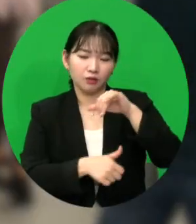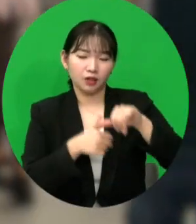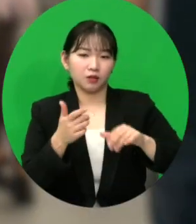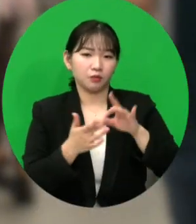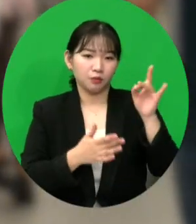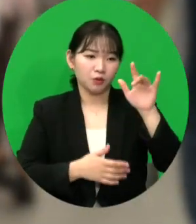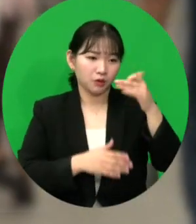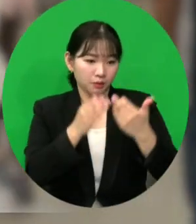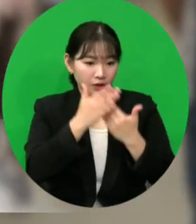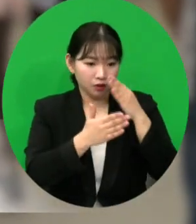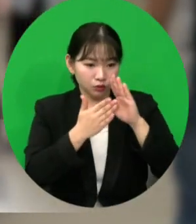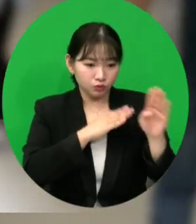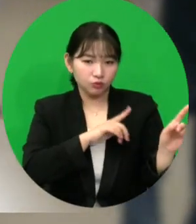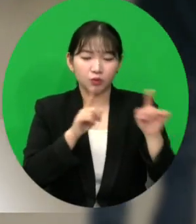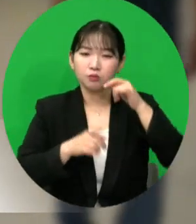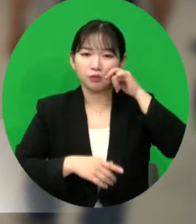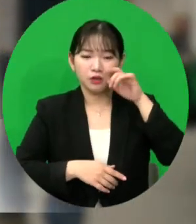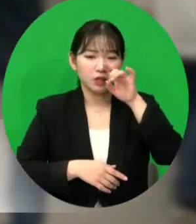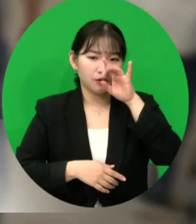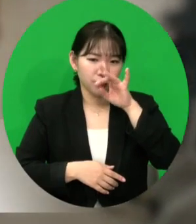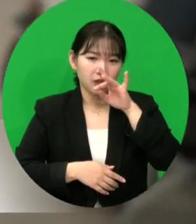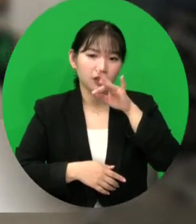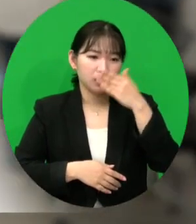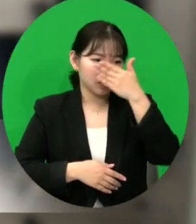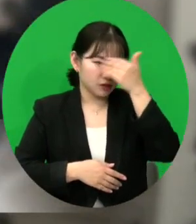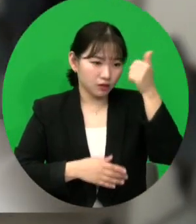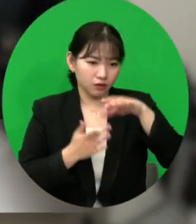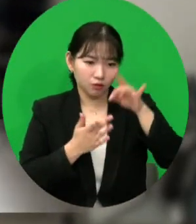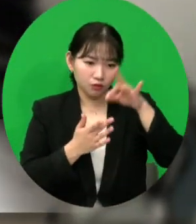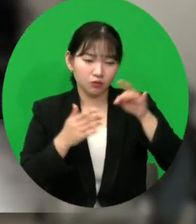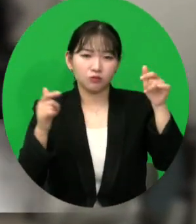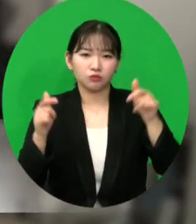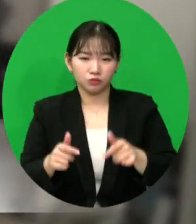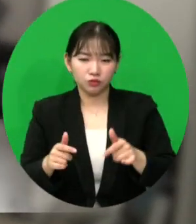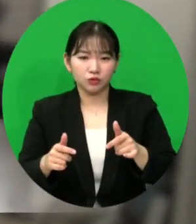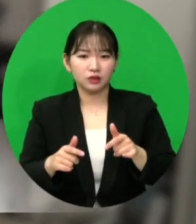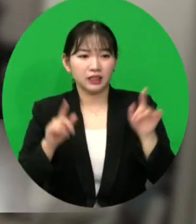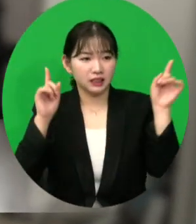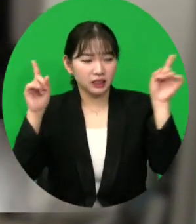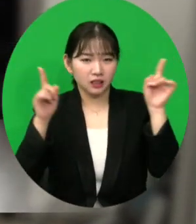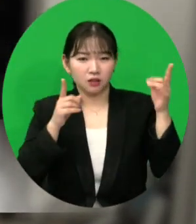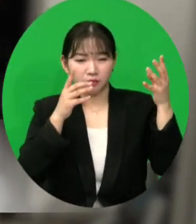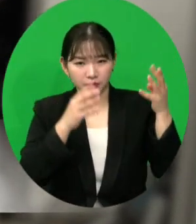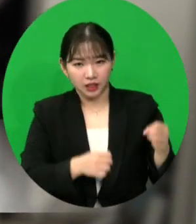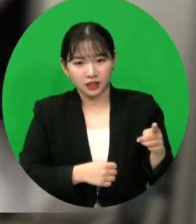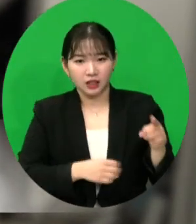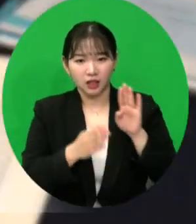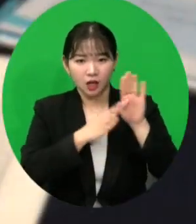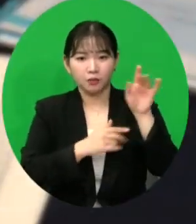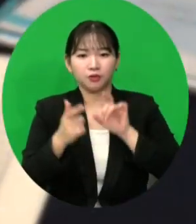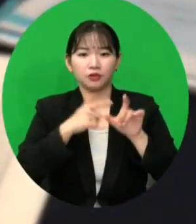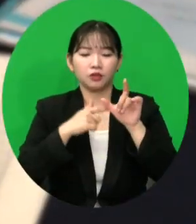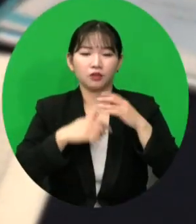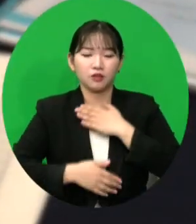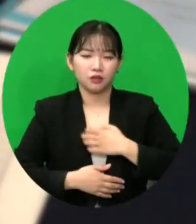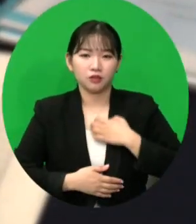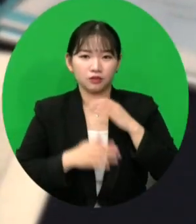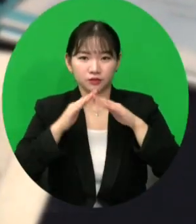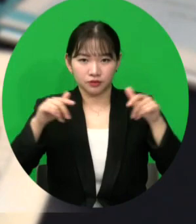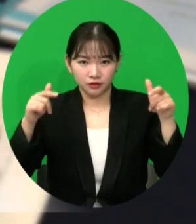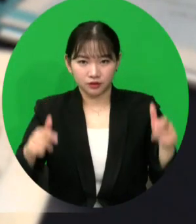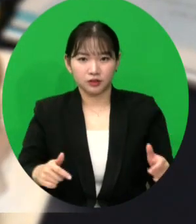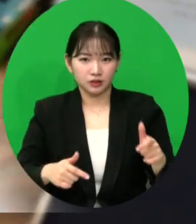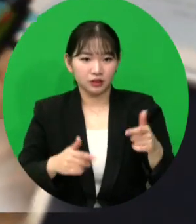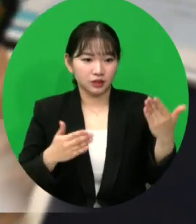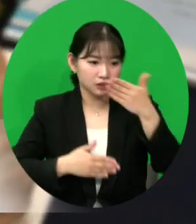코로나19 이후에도 회복되지 않는 낮은 청년 고용률과 높은 실업률로 앞으로가 더 걱정인 전남. 청년 고용